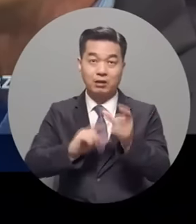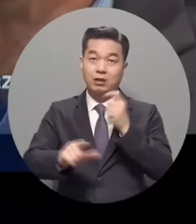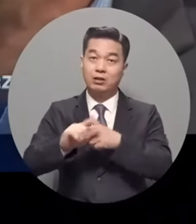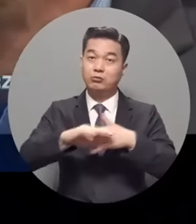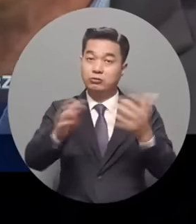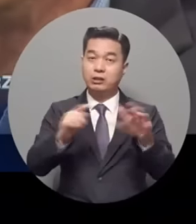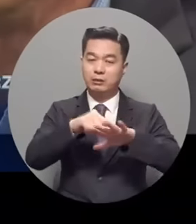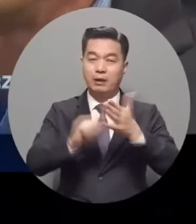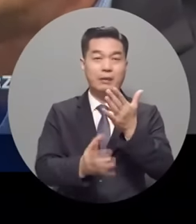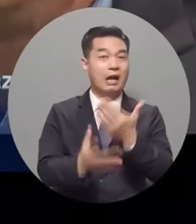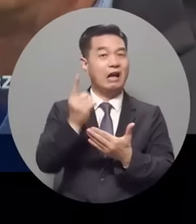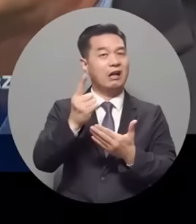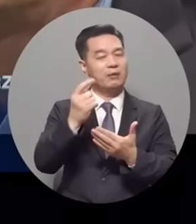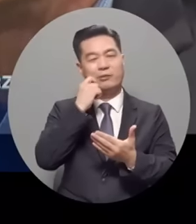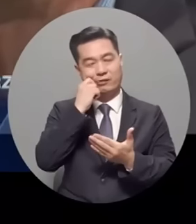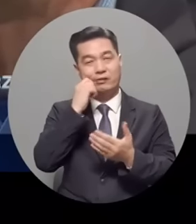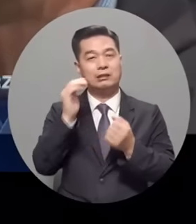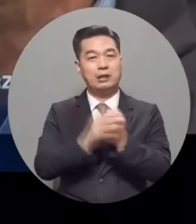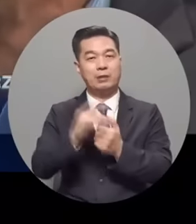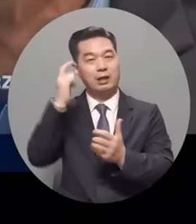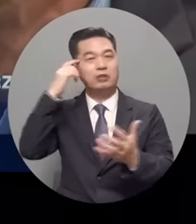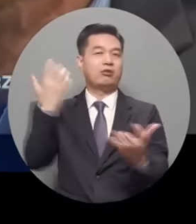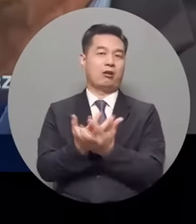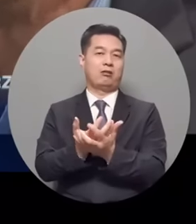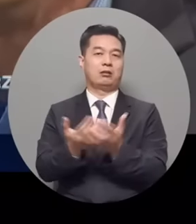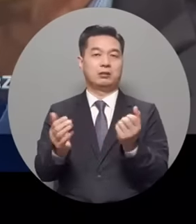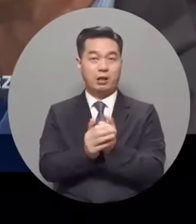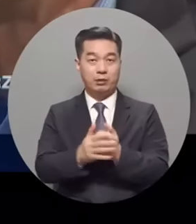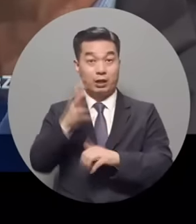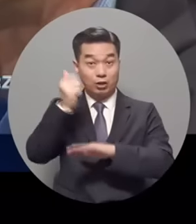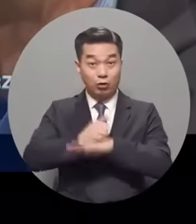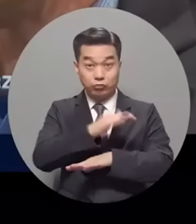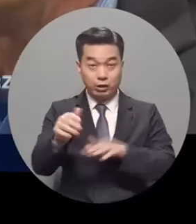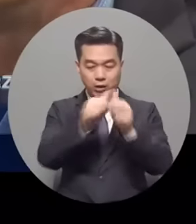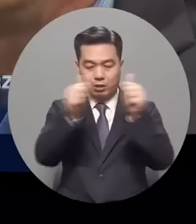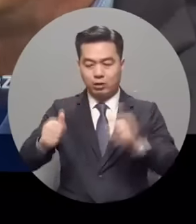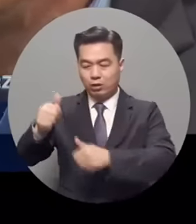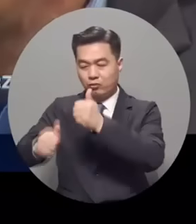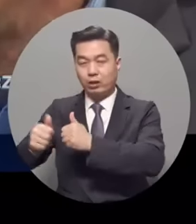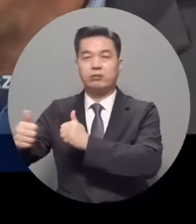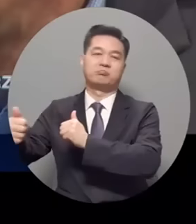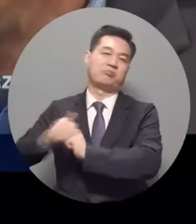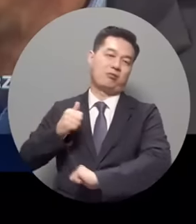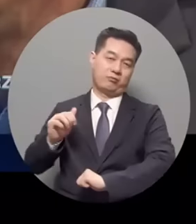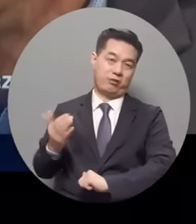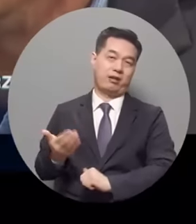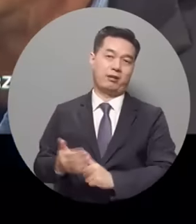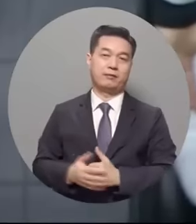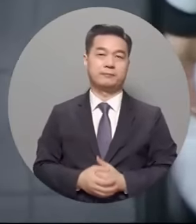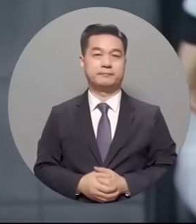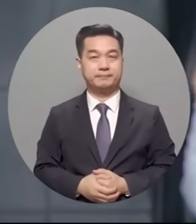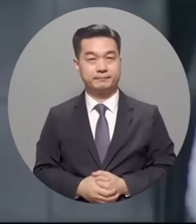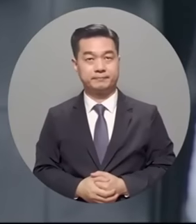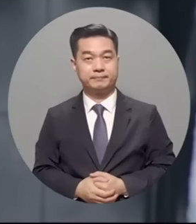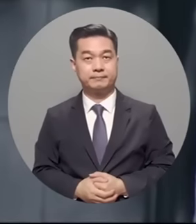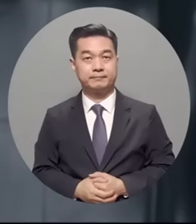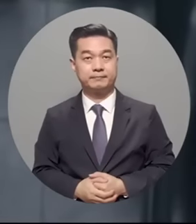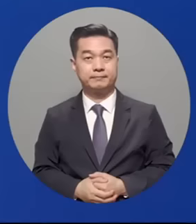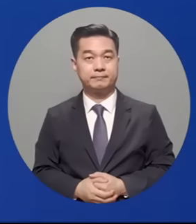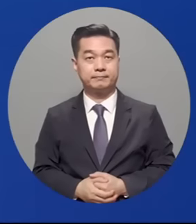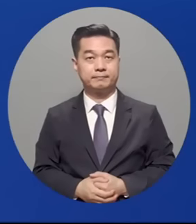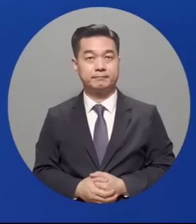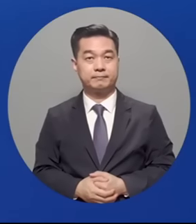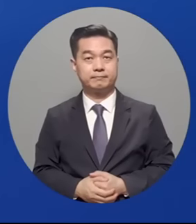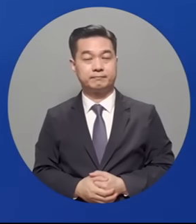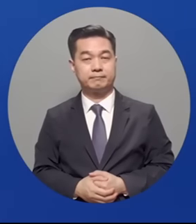kein Geist mehr da, da war kein Miteinander mehr da in dem Moment, weil sie alle geschockt waren. Dann haben wir das Halbfinale verloren. 전술